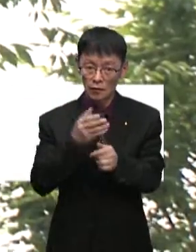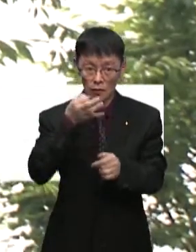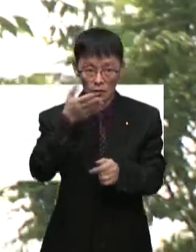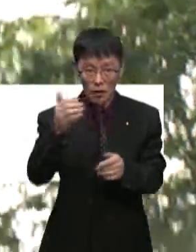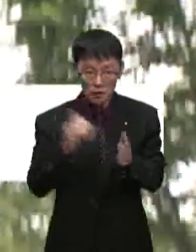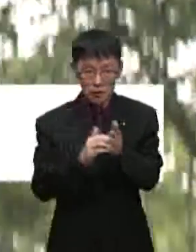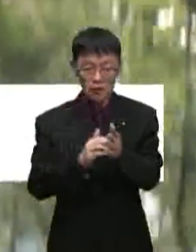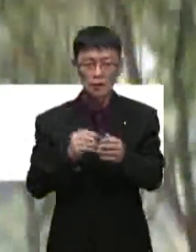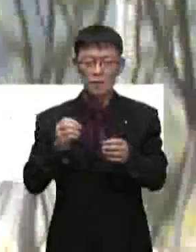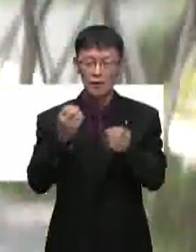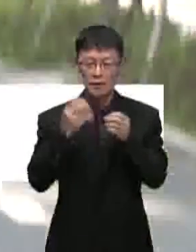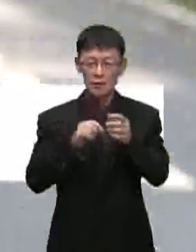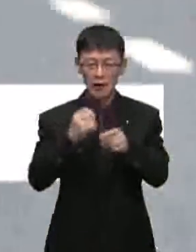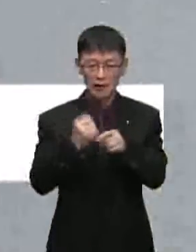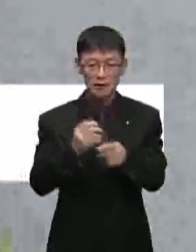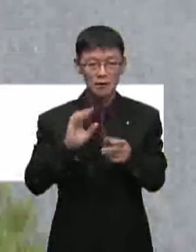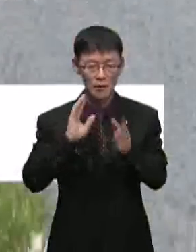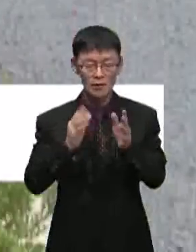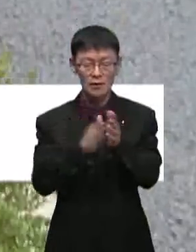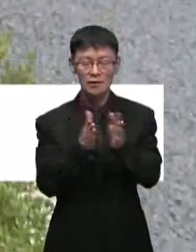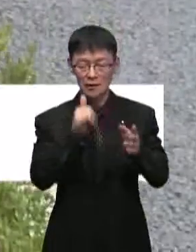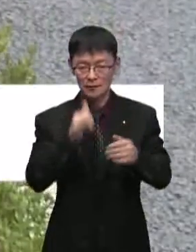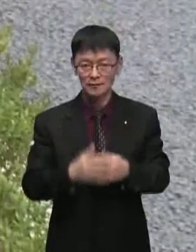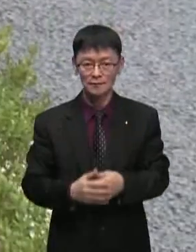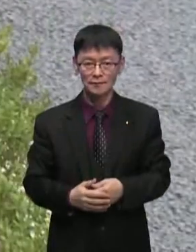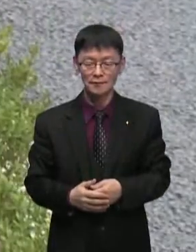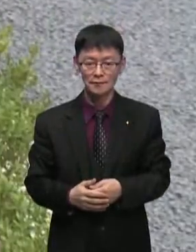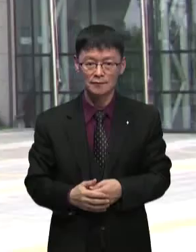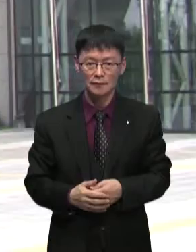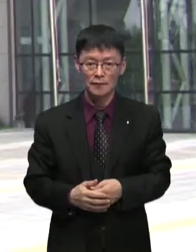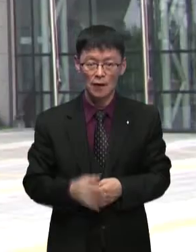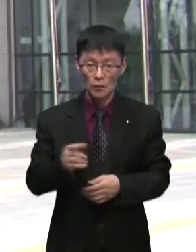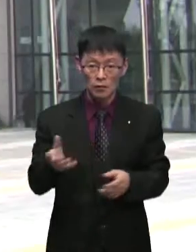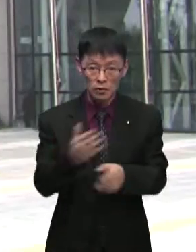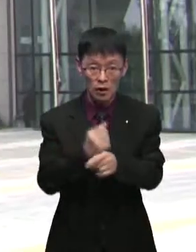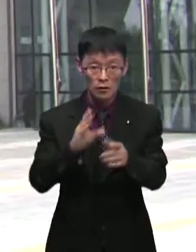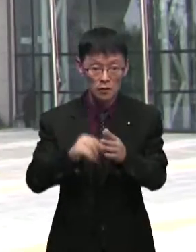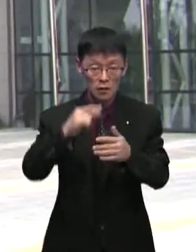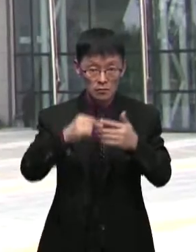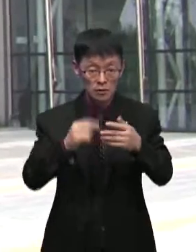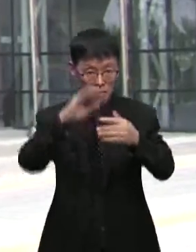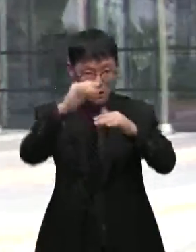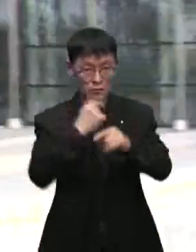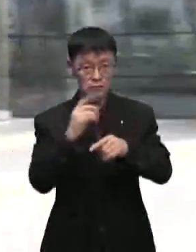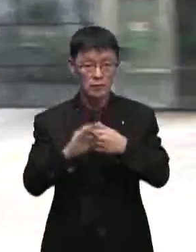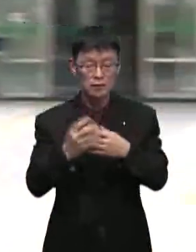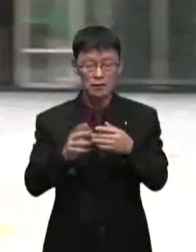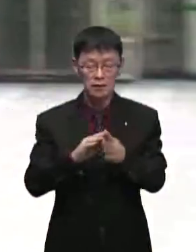전시관, 스타트업 혁신 토크쇼 등으로 진행됩니다. 붐업 페스티벌에 관한 자세한